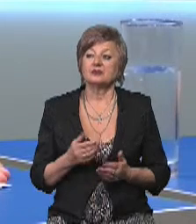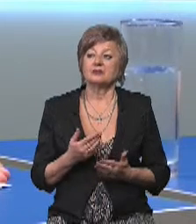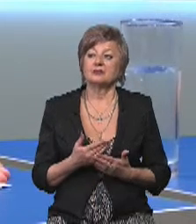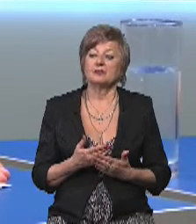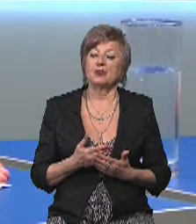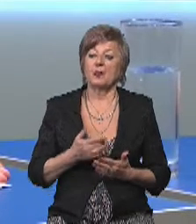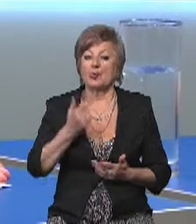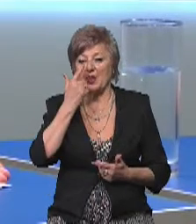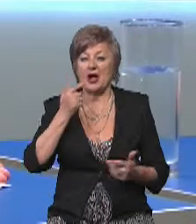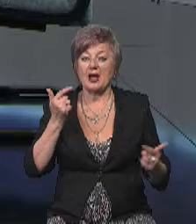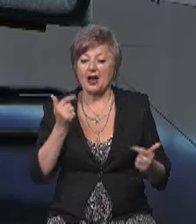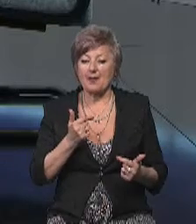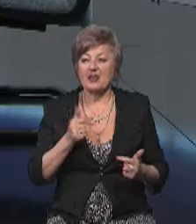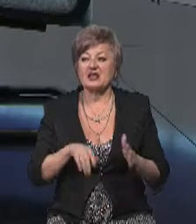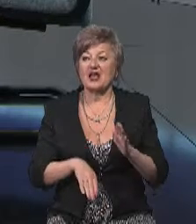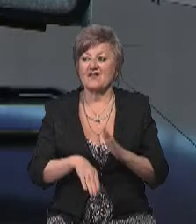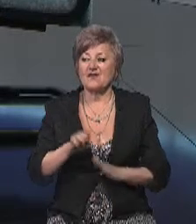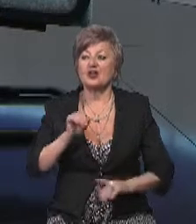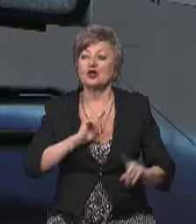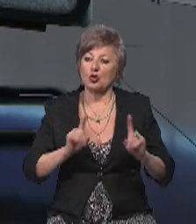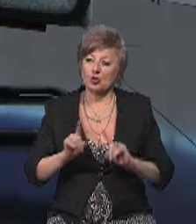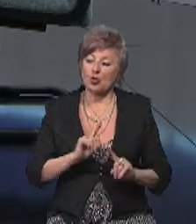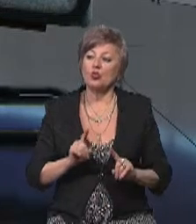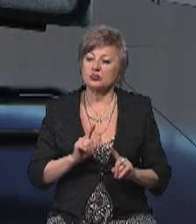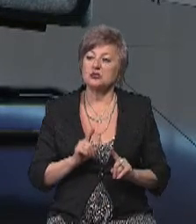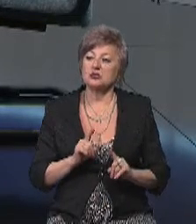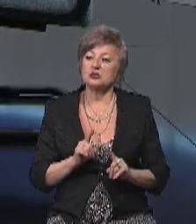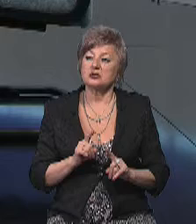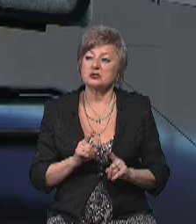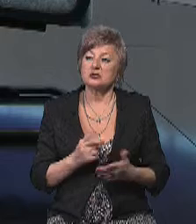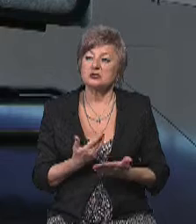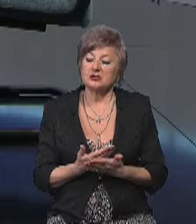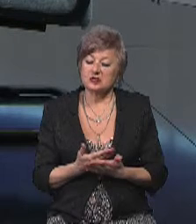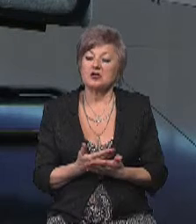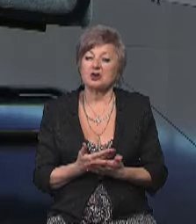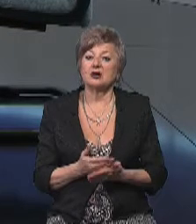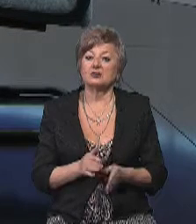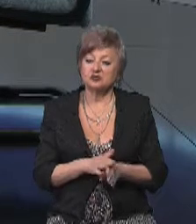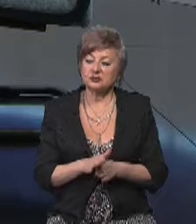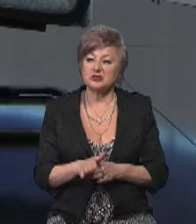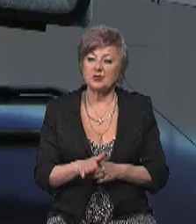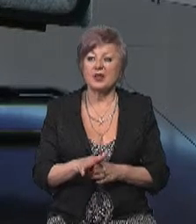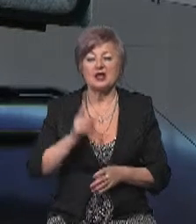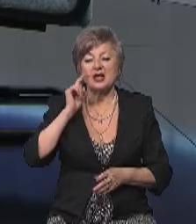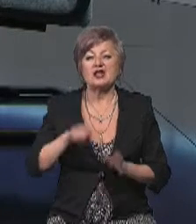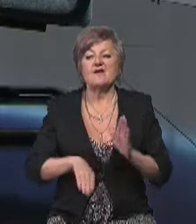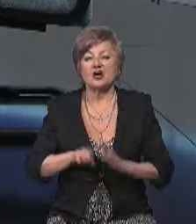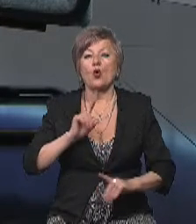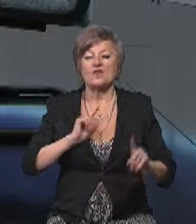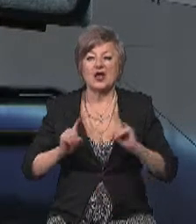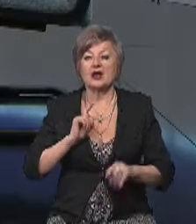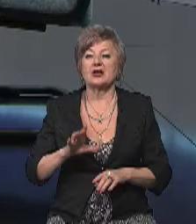і грамотна Верховна Рада піддалася на цю істерику позачергових виборів 19-го? Знаєте, Верховна Рада